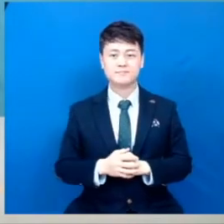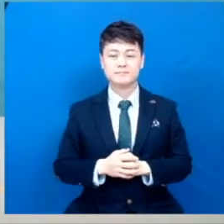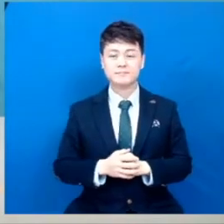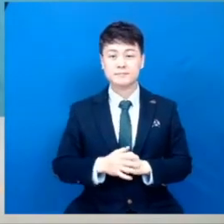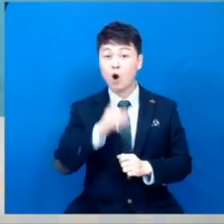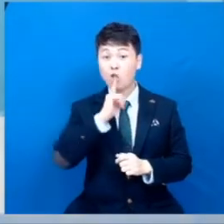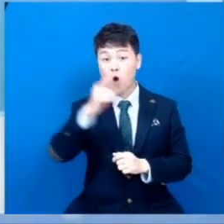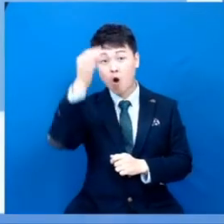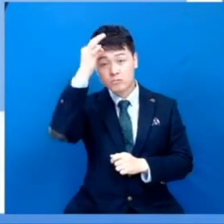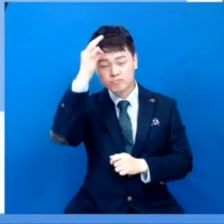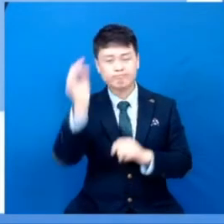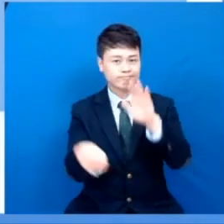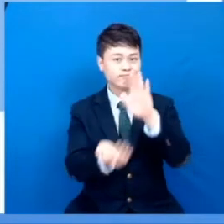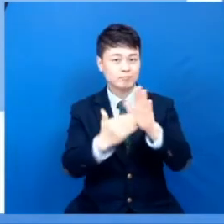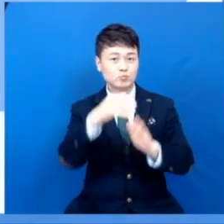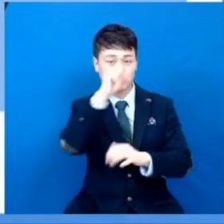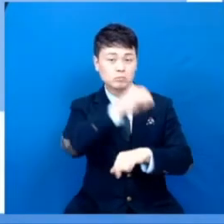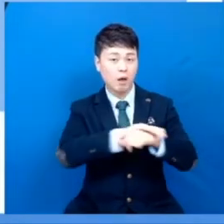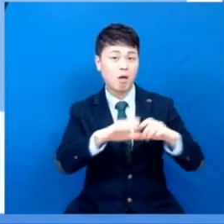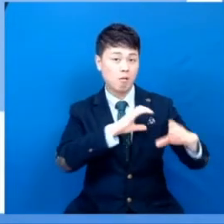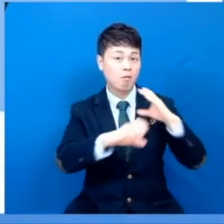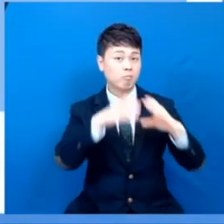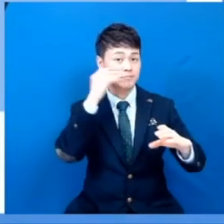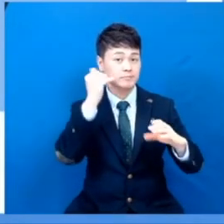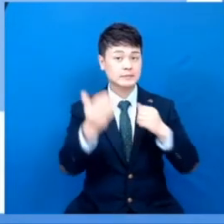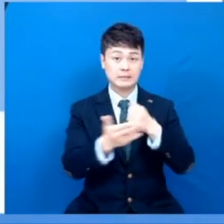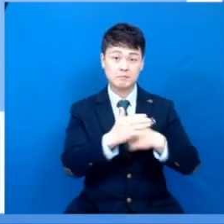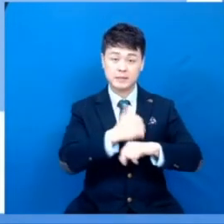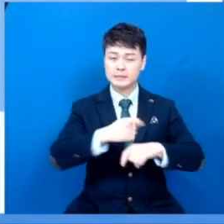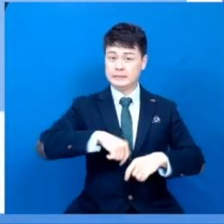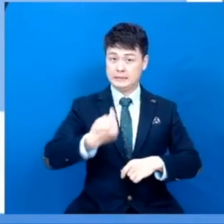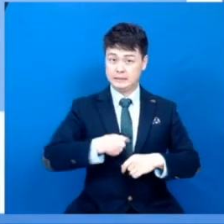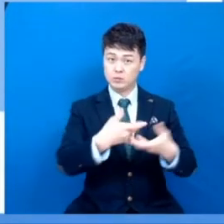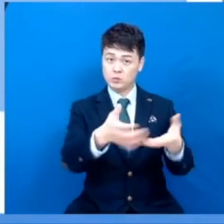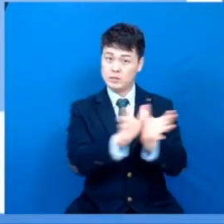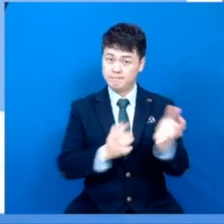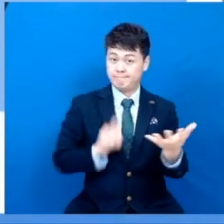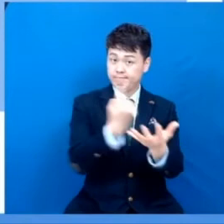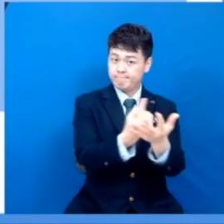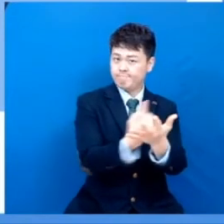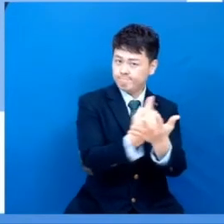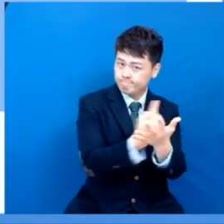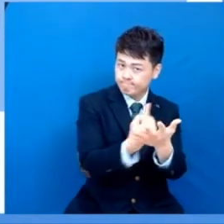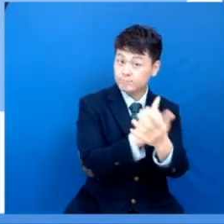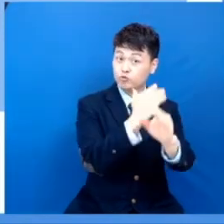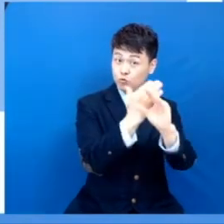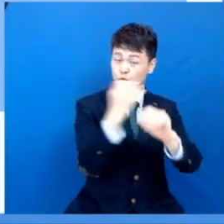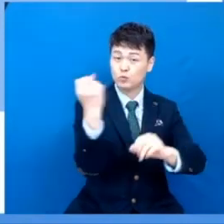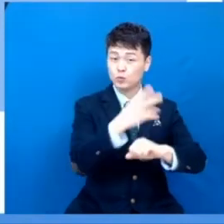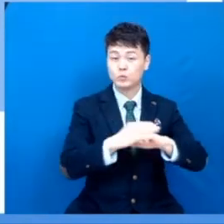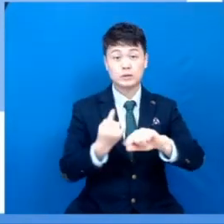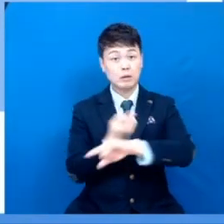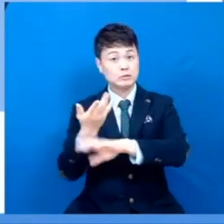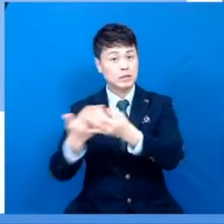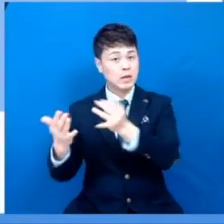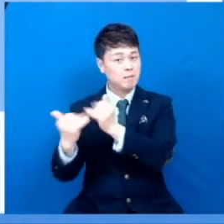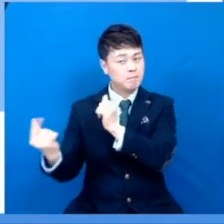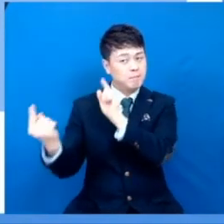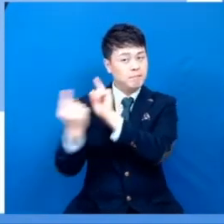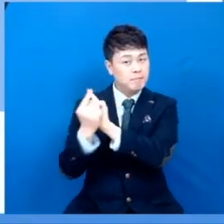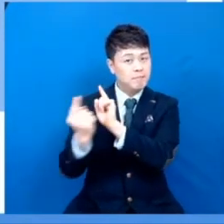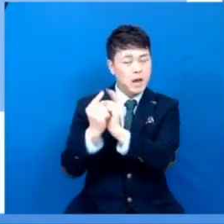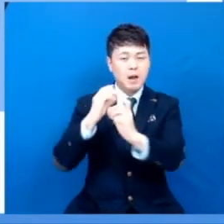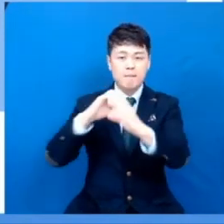언어적 기술이 높은 곽상도 준 씨가 스스로 그룹 활동에 참여하고 있으며 다르니 용인과 주도적으로